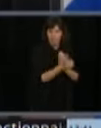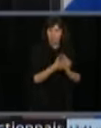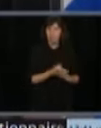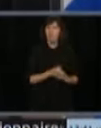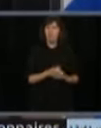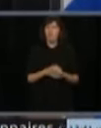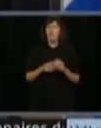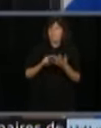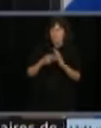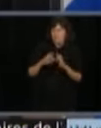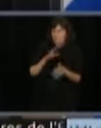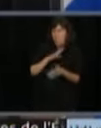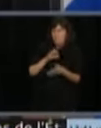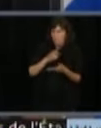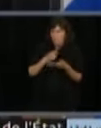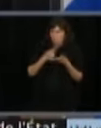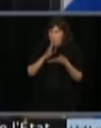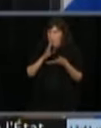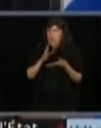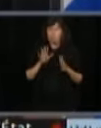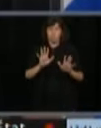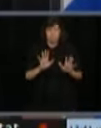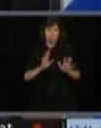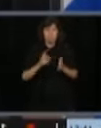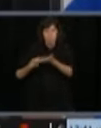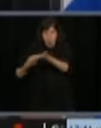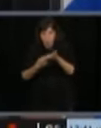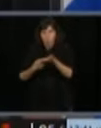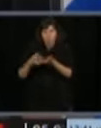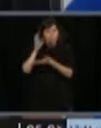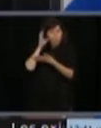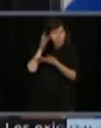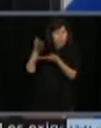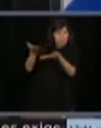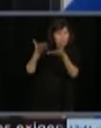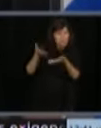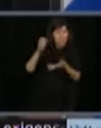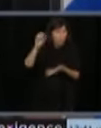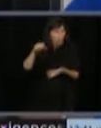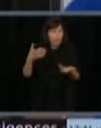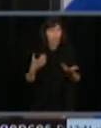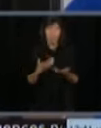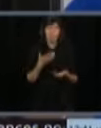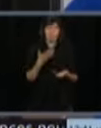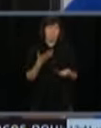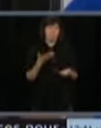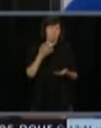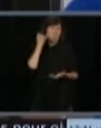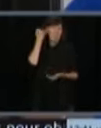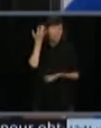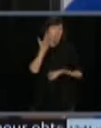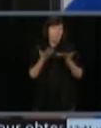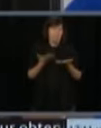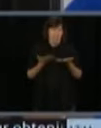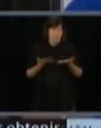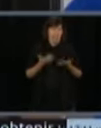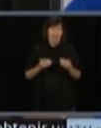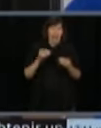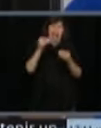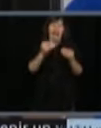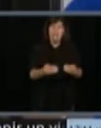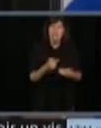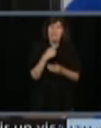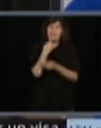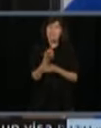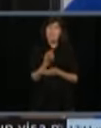ne pas aller plus loin tout de suite et dire que aller plus loin que la recommandation et obliger la vaccination dans les écoles alors que la rentrée s'en vient, les cas sont en